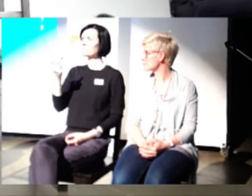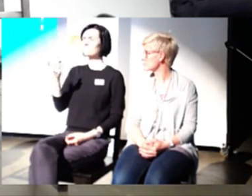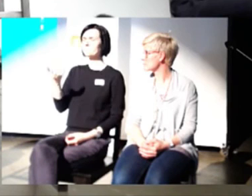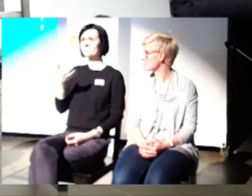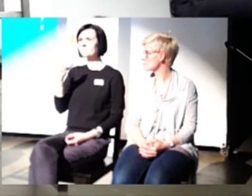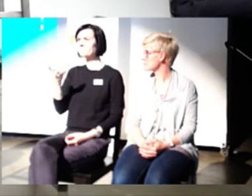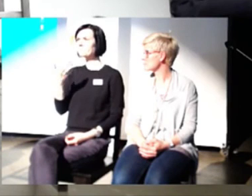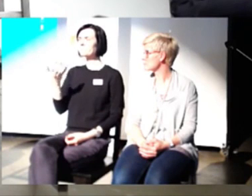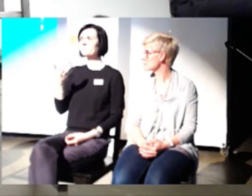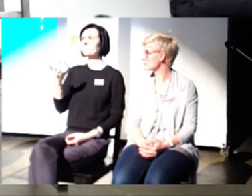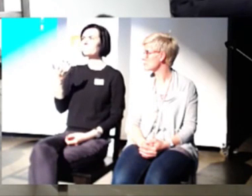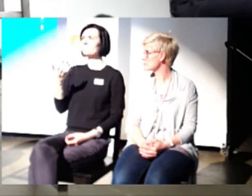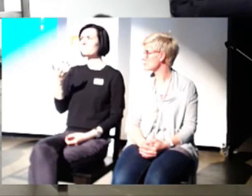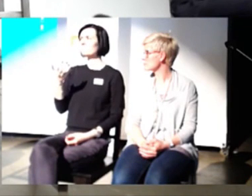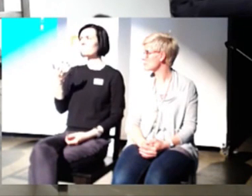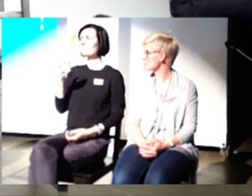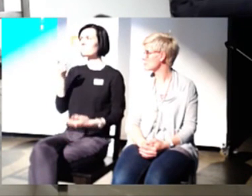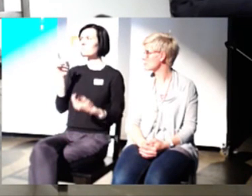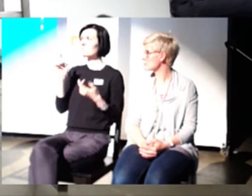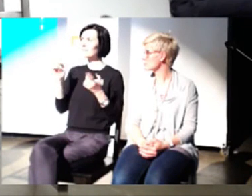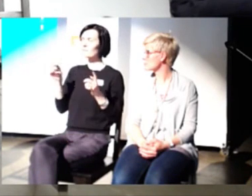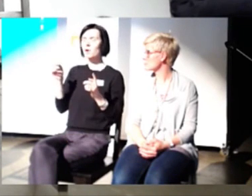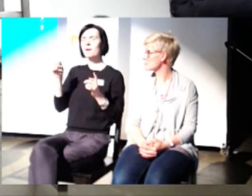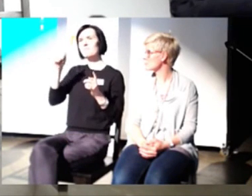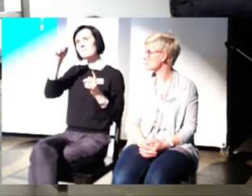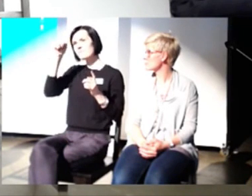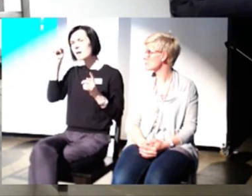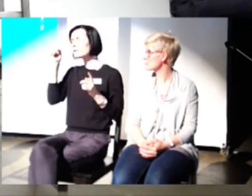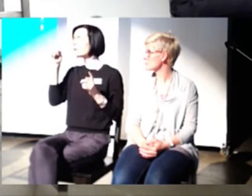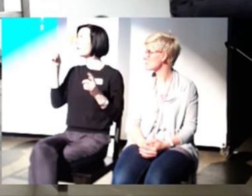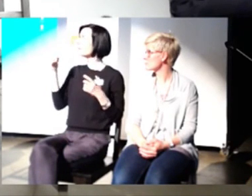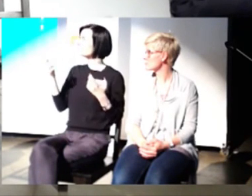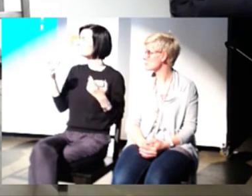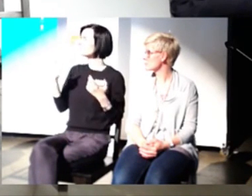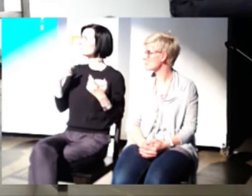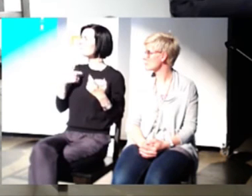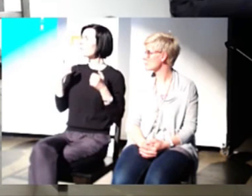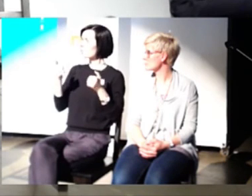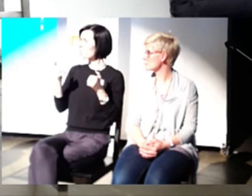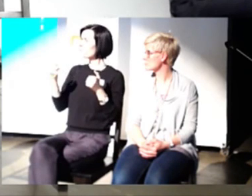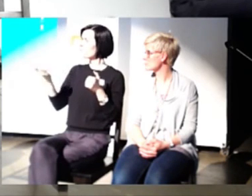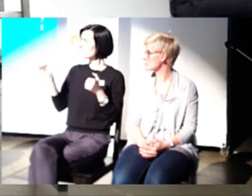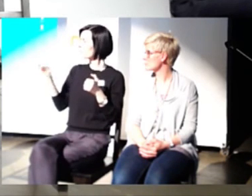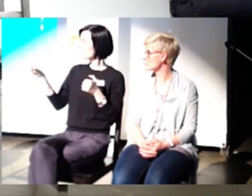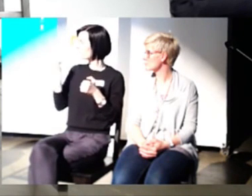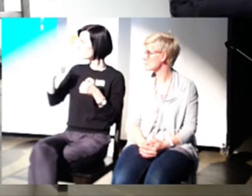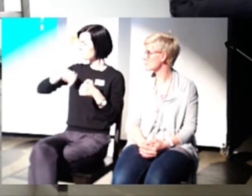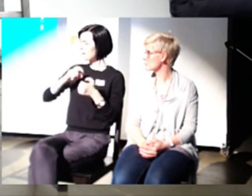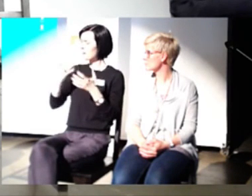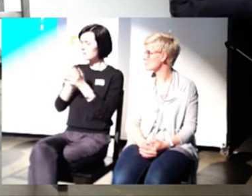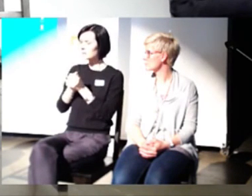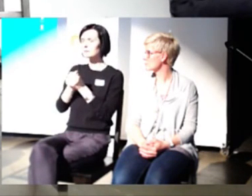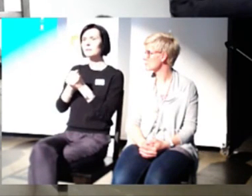Mä ehdottaisin, Sari, että te yrittäisitte järjestää meidän kanssamme semmoisen pyörän pöydän ympäri